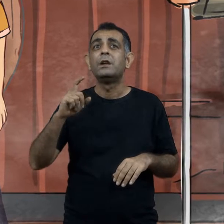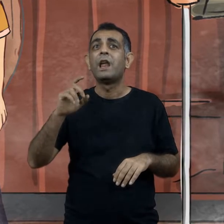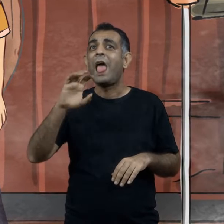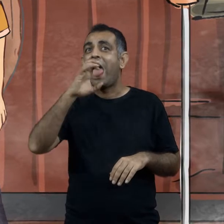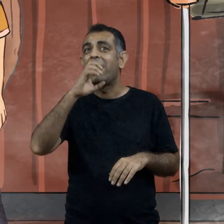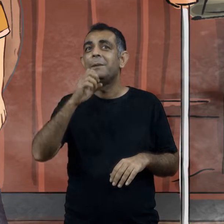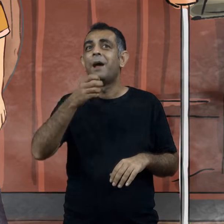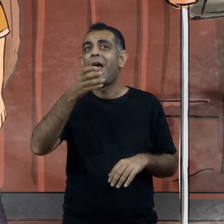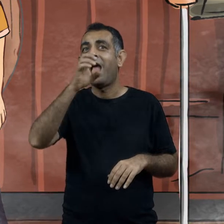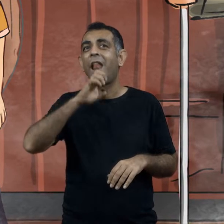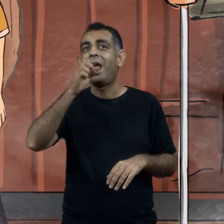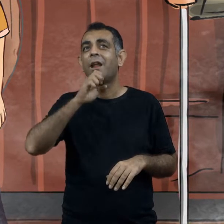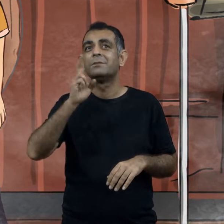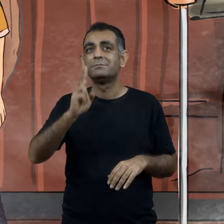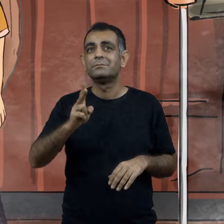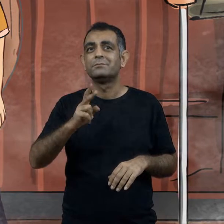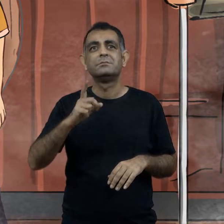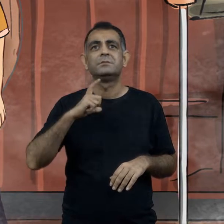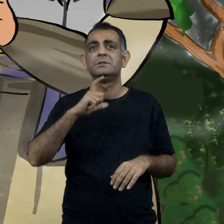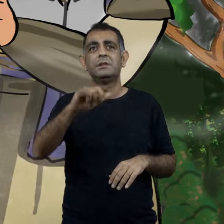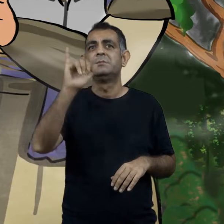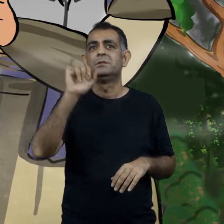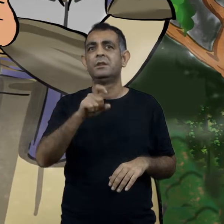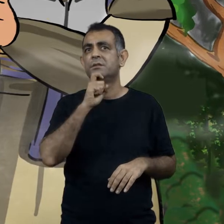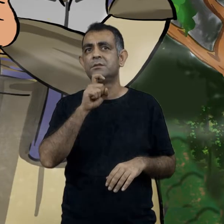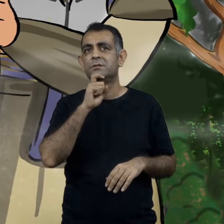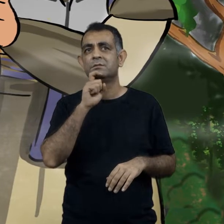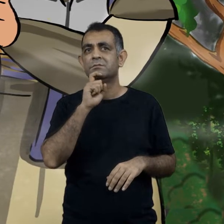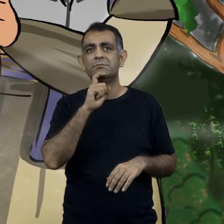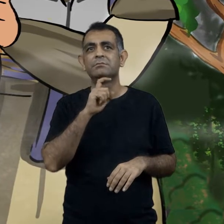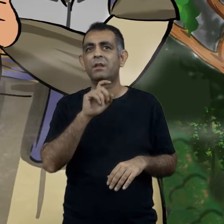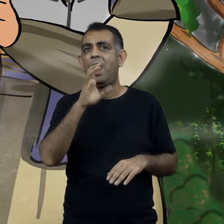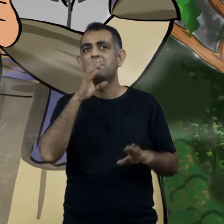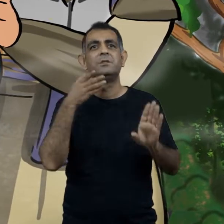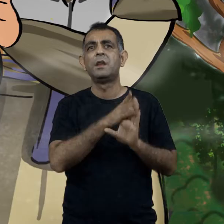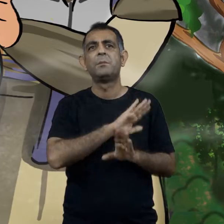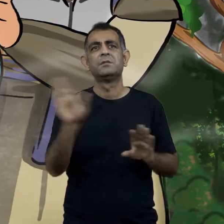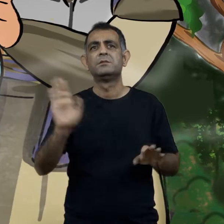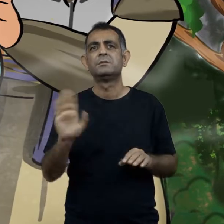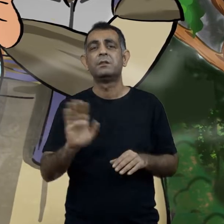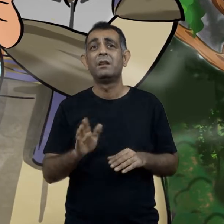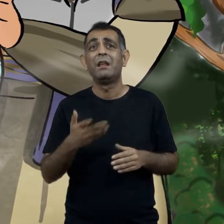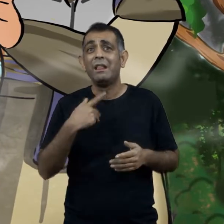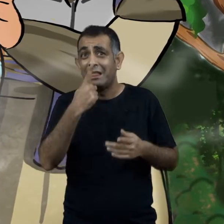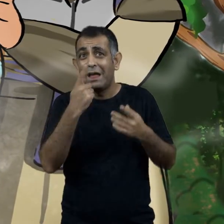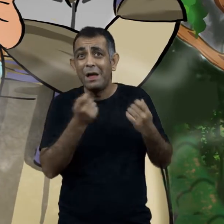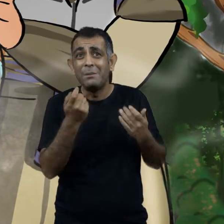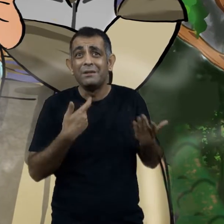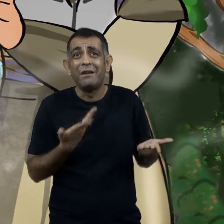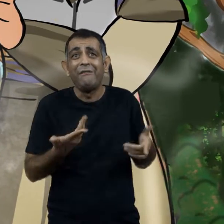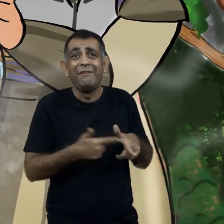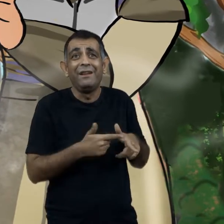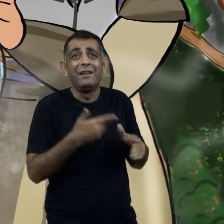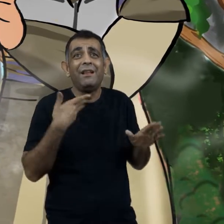Buldum. Cevap elma şekeri. Cevabınız yanlış. Amasya'ya giremezsiniz.